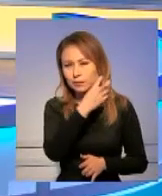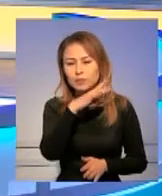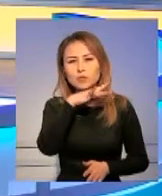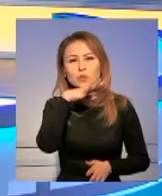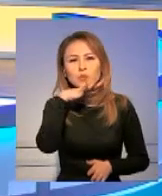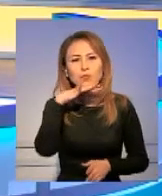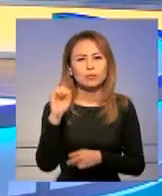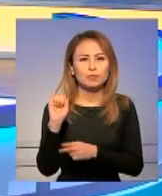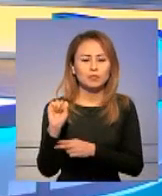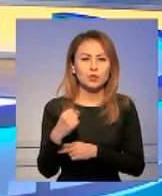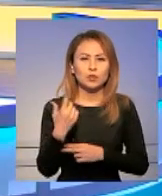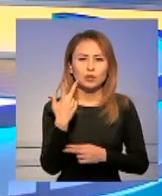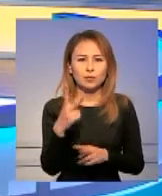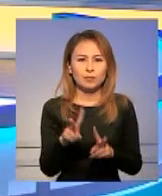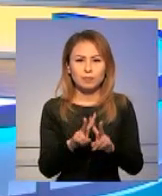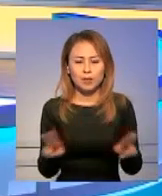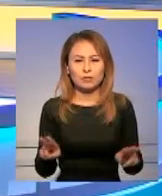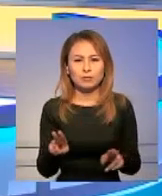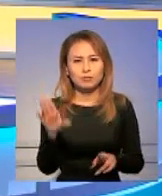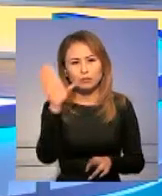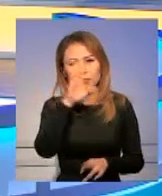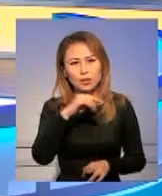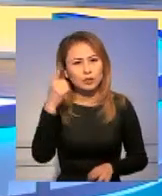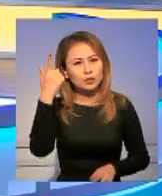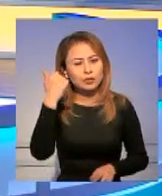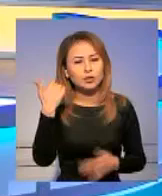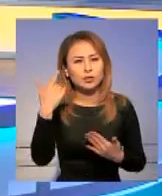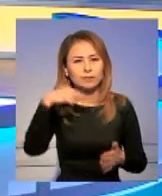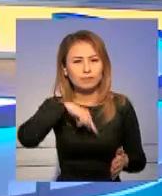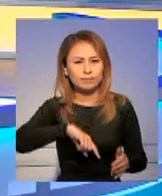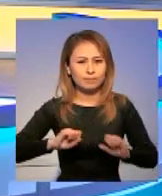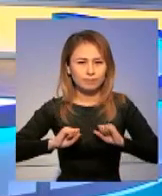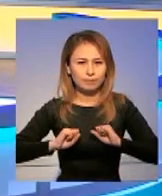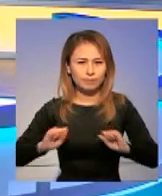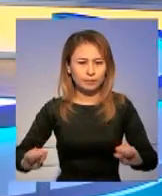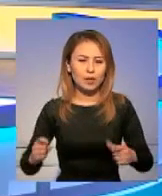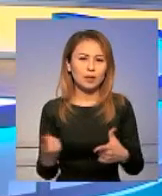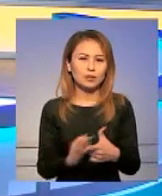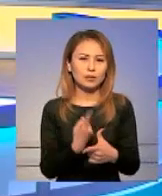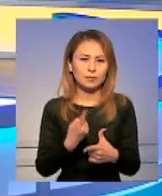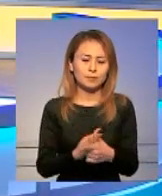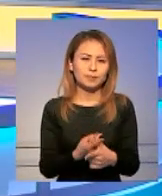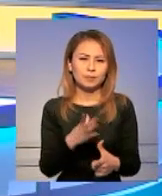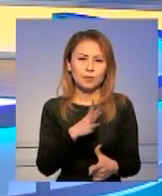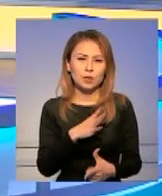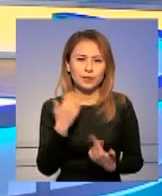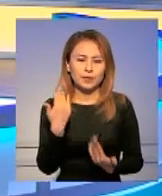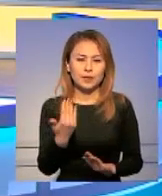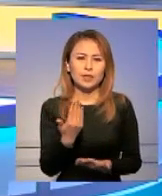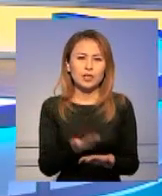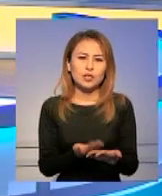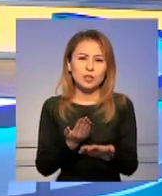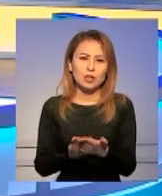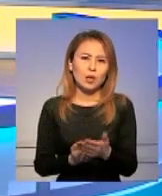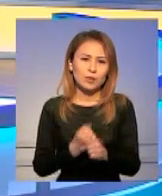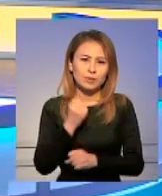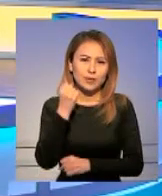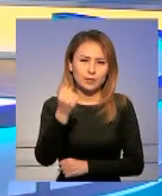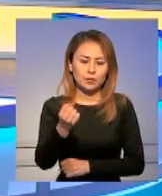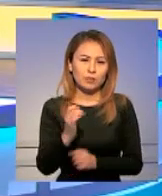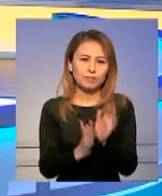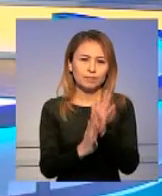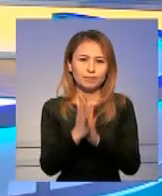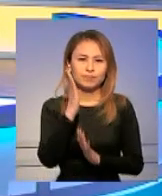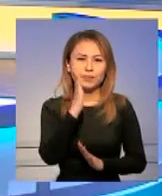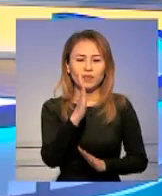қиындыққа мойымай бір емес үш бірдей мамандықты меңгерді. Бойындағы жігер мен қайсарлық оны алға жетелеп Маңғыстау облысы әкімінің кеңесшісі лауазымына